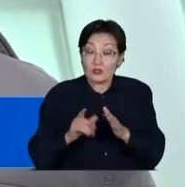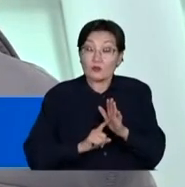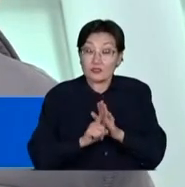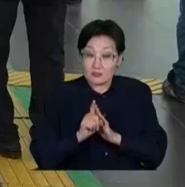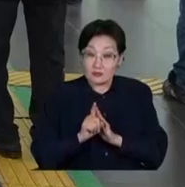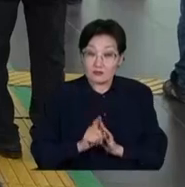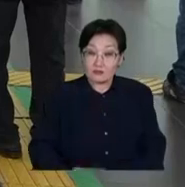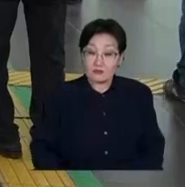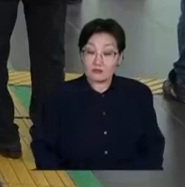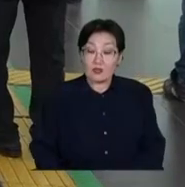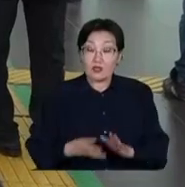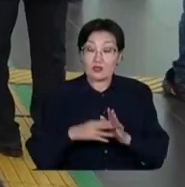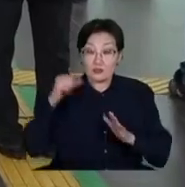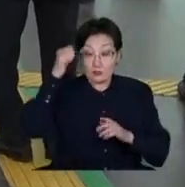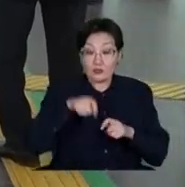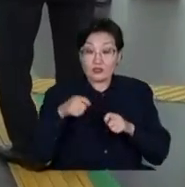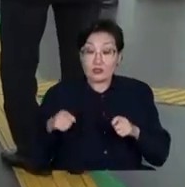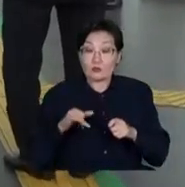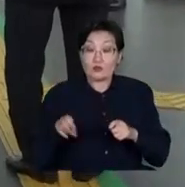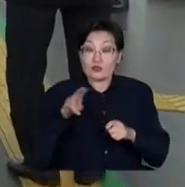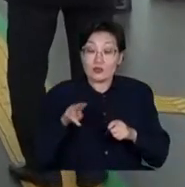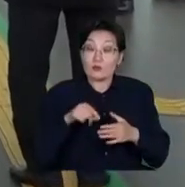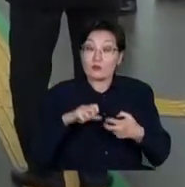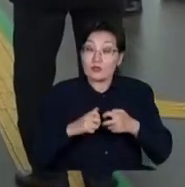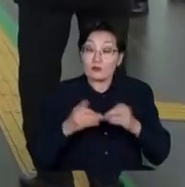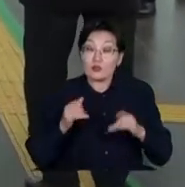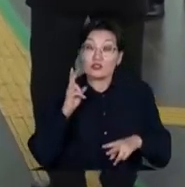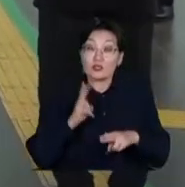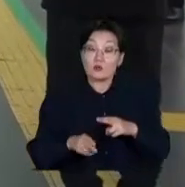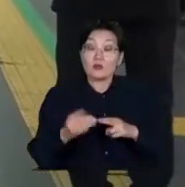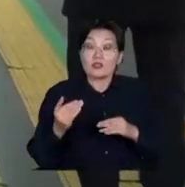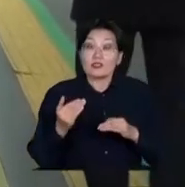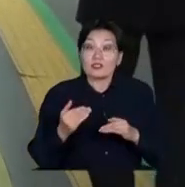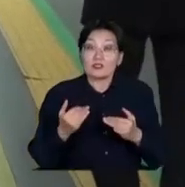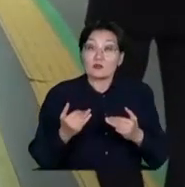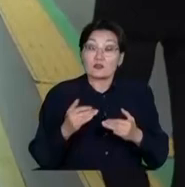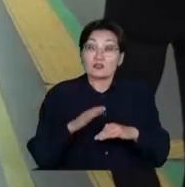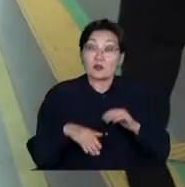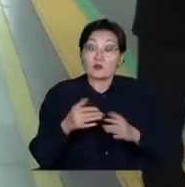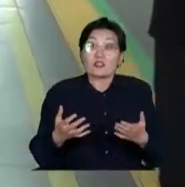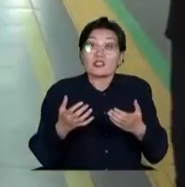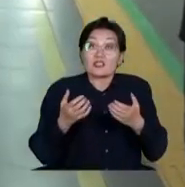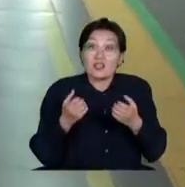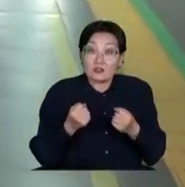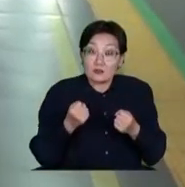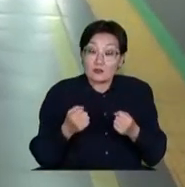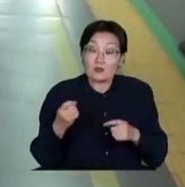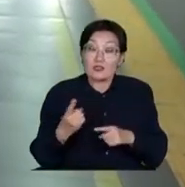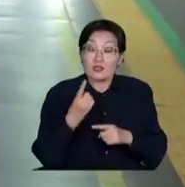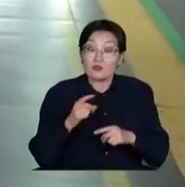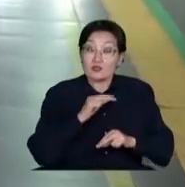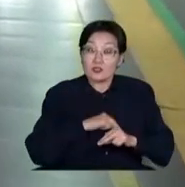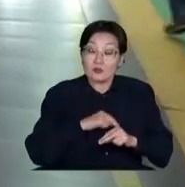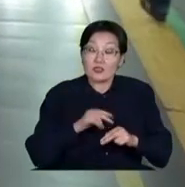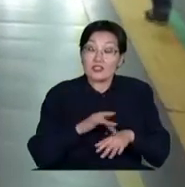кірісті. 9 жылға созылған жеке куәлік жыры бүгін аяқталды. Енді құжаты қазір ғана қолына тиген Болат ағамыз алғашқы қызметін